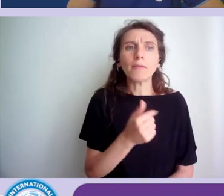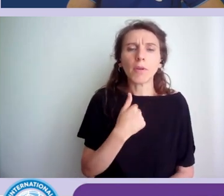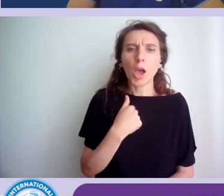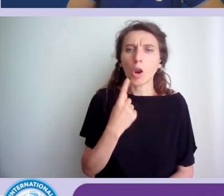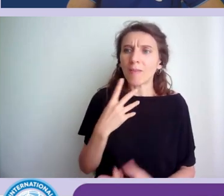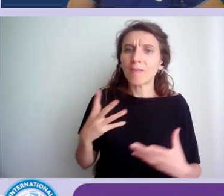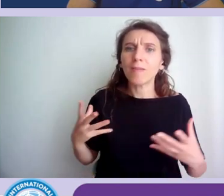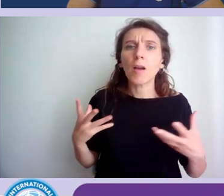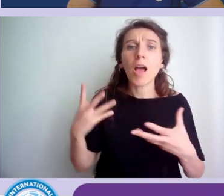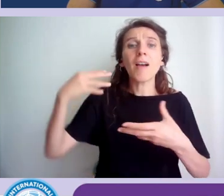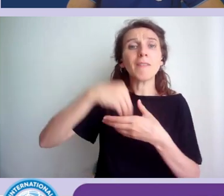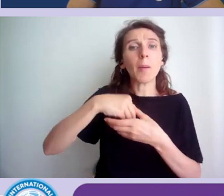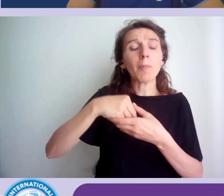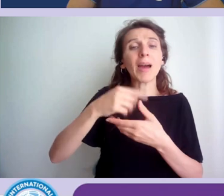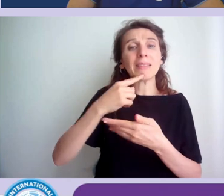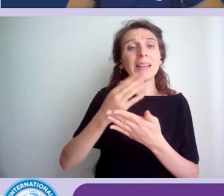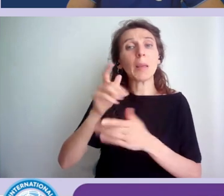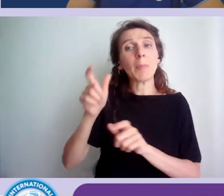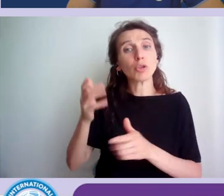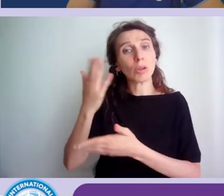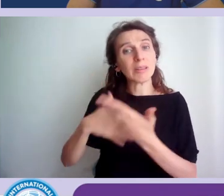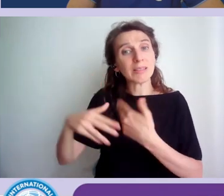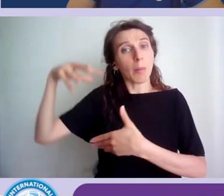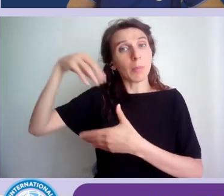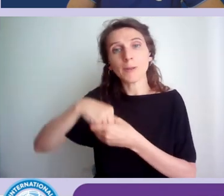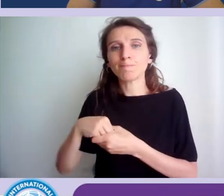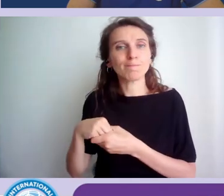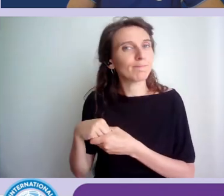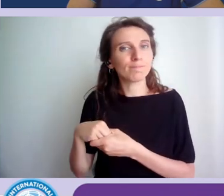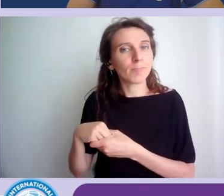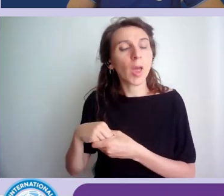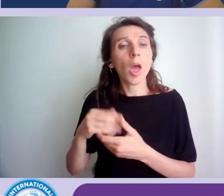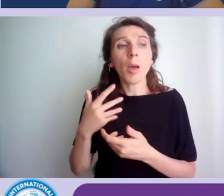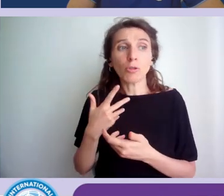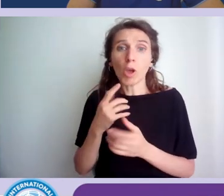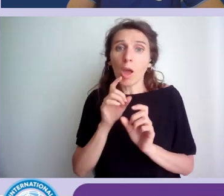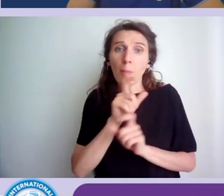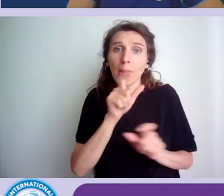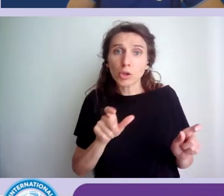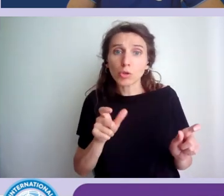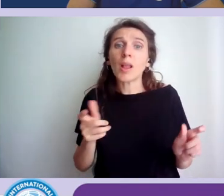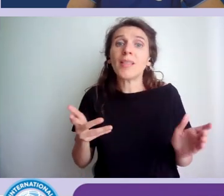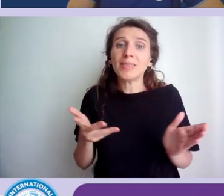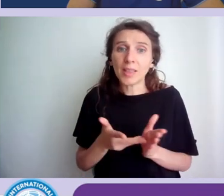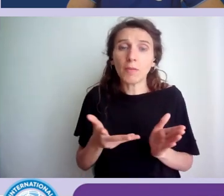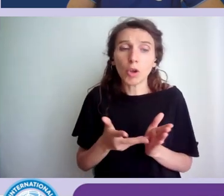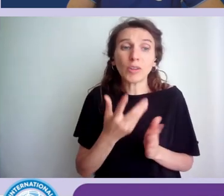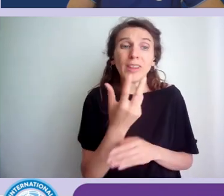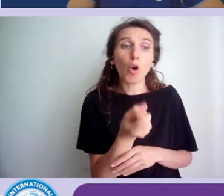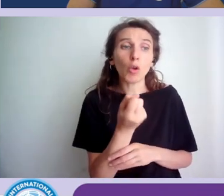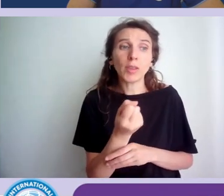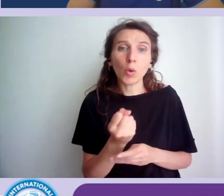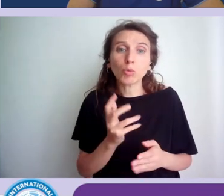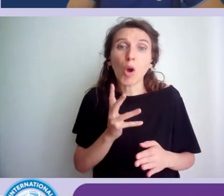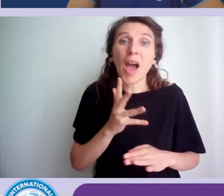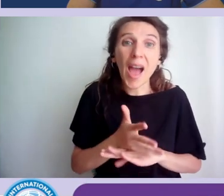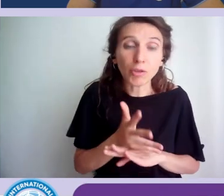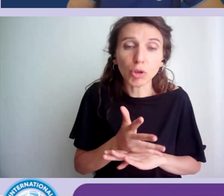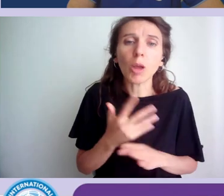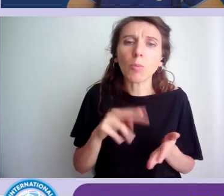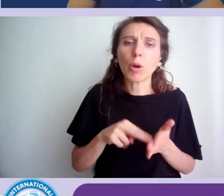nella sfera delle persone con disabilità ma sono persone che hanno problemi nell'accesso al contenuto